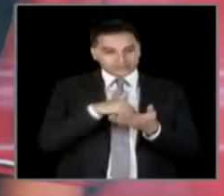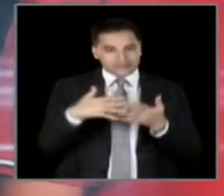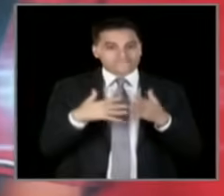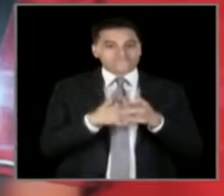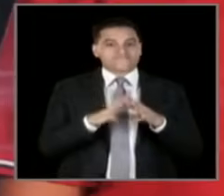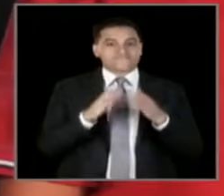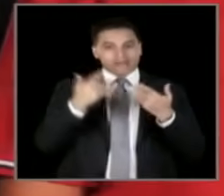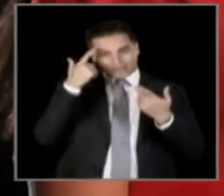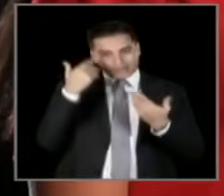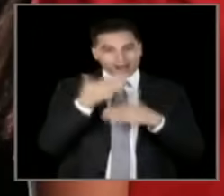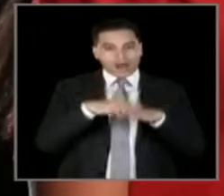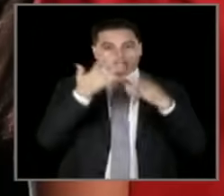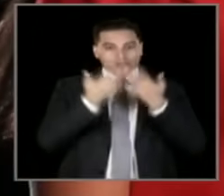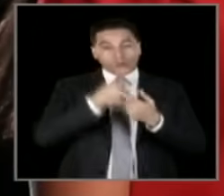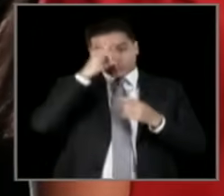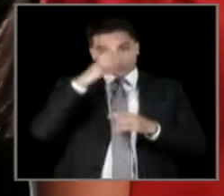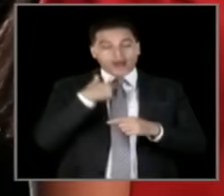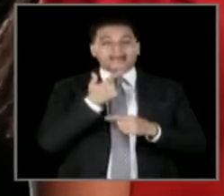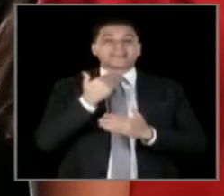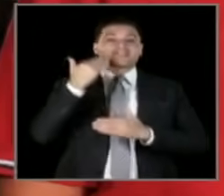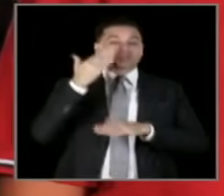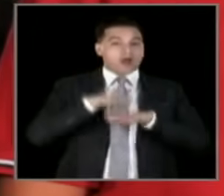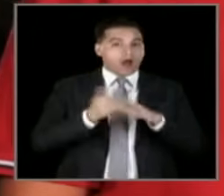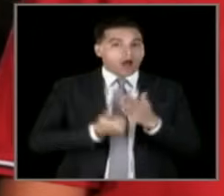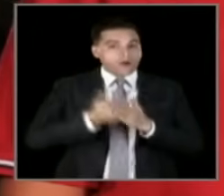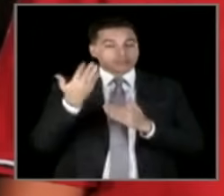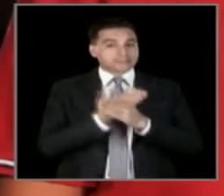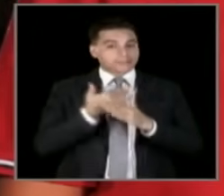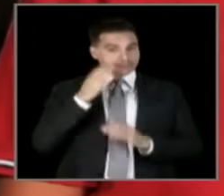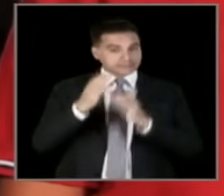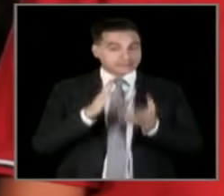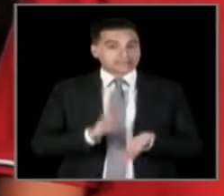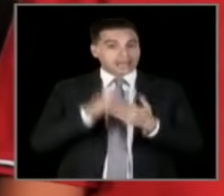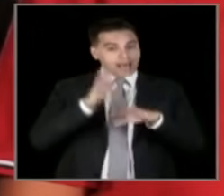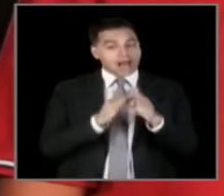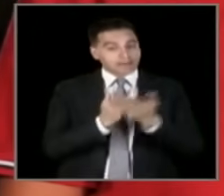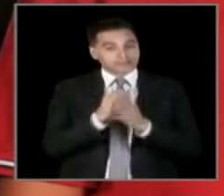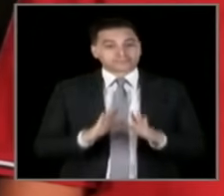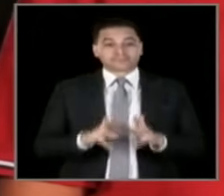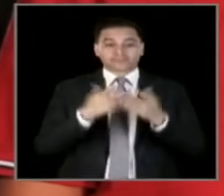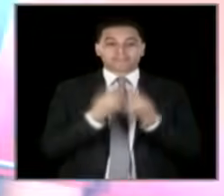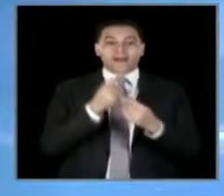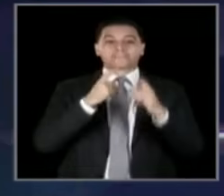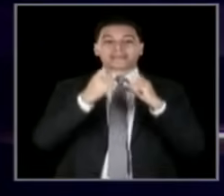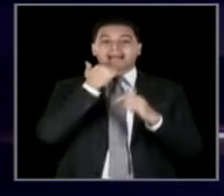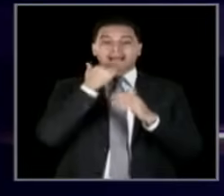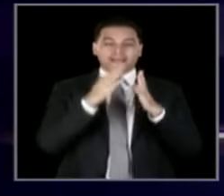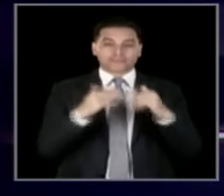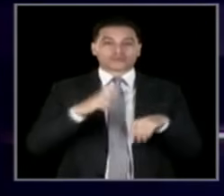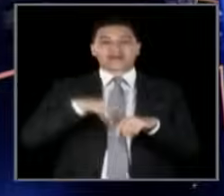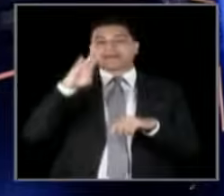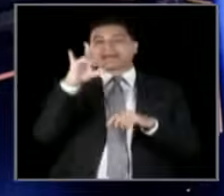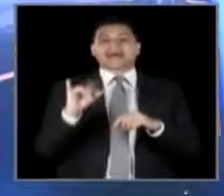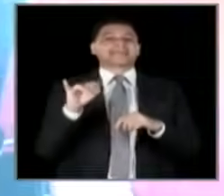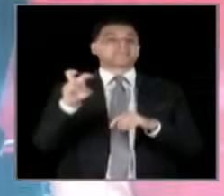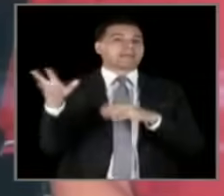معتمد عليا في القدرات الذهنية، وأنا نفسي أجمع أكبر عدد من النقط عشان نقدر نساعد في تطوير المدارس الحكومية عن طريق البنك الأهلي المصري. وكريمة